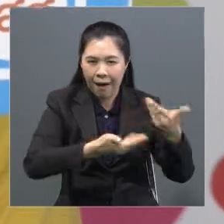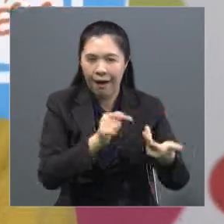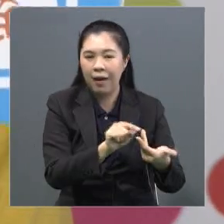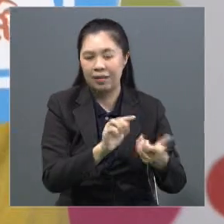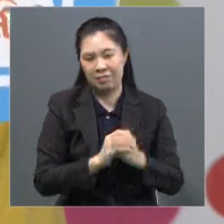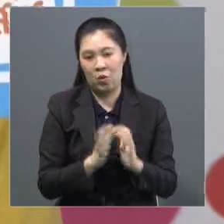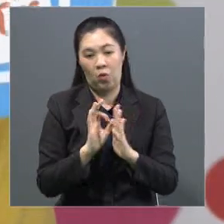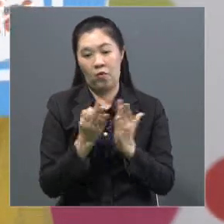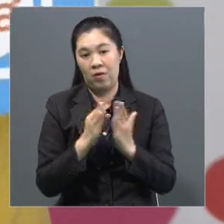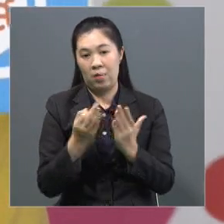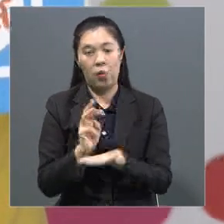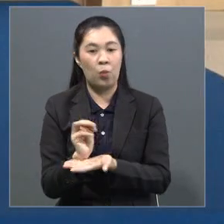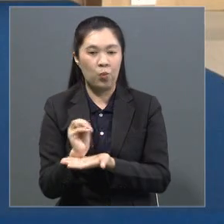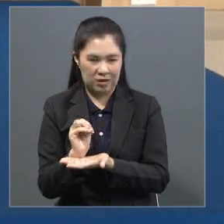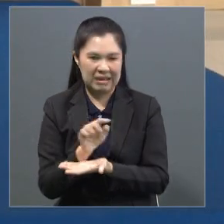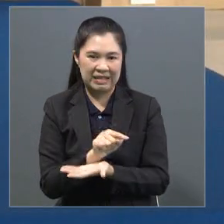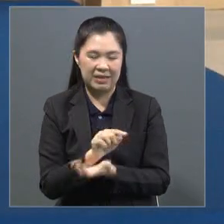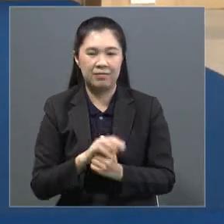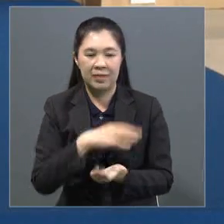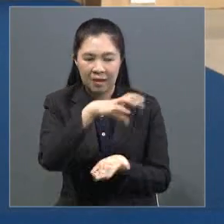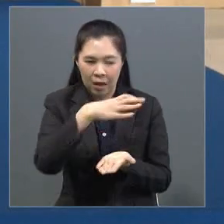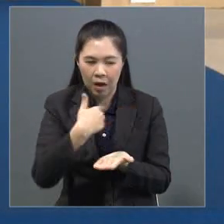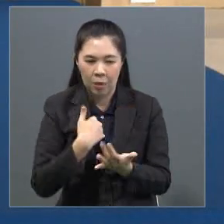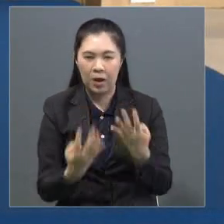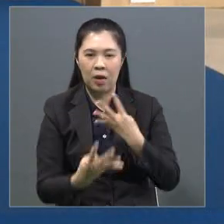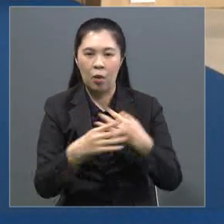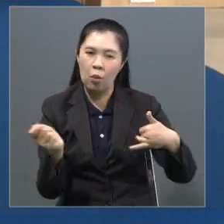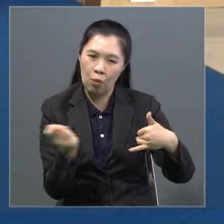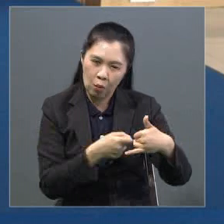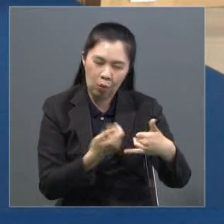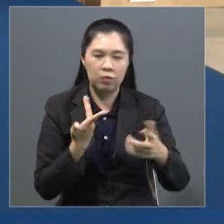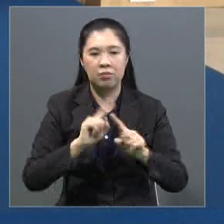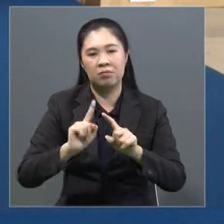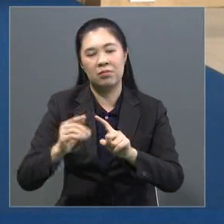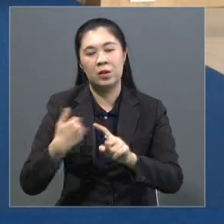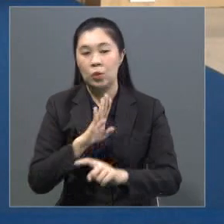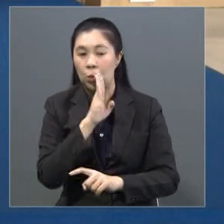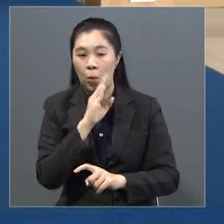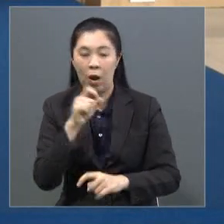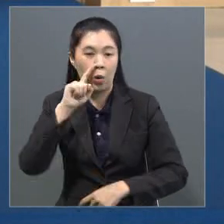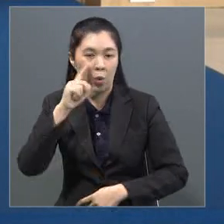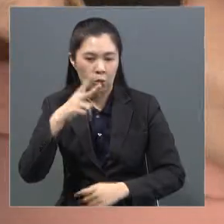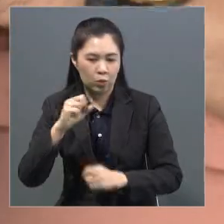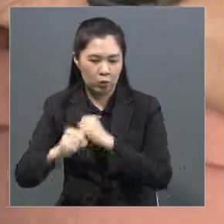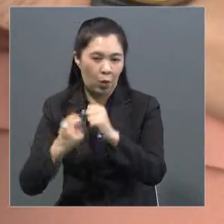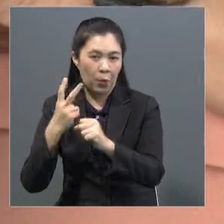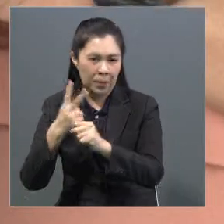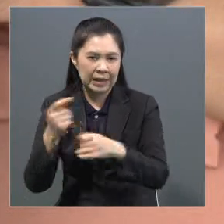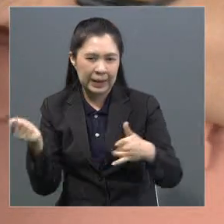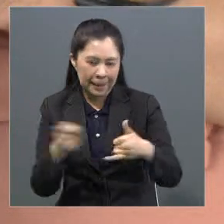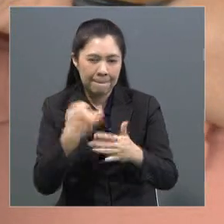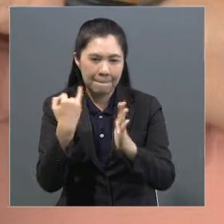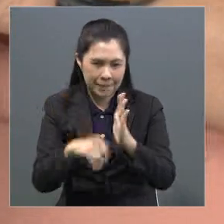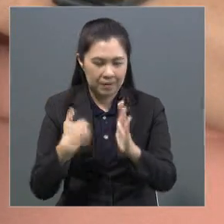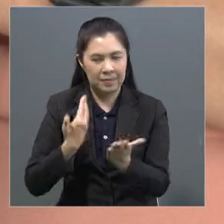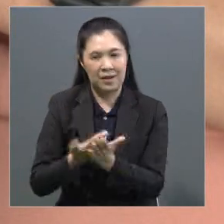Facebookของมูลนิธิเมาไม่ขับเพื่อดำเนินการลงโทษตามกฎหมายซึ่งถ้ามีการทำผิดซ้ำใน 2ปีเนี่ยจะต้องมีการรับโทษ